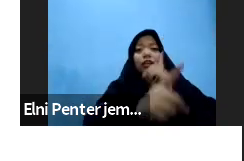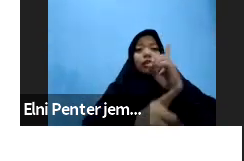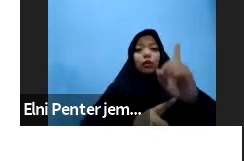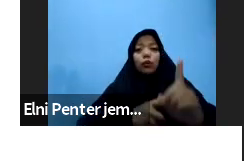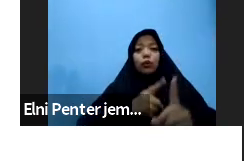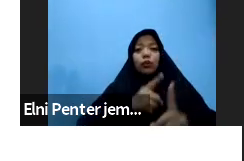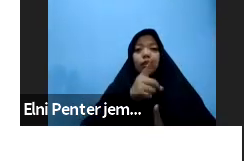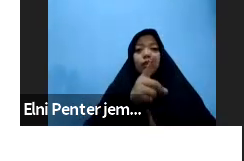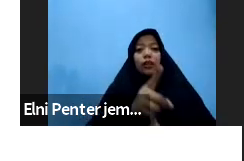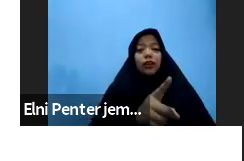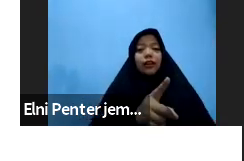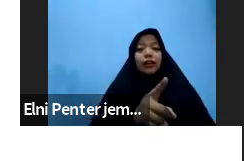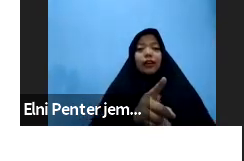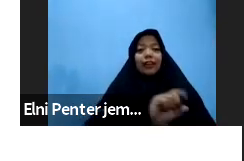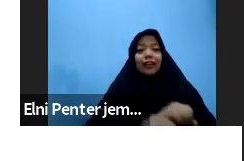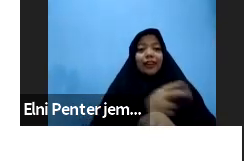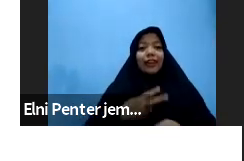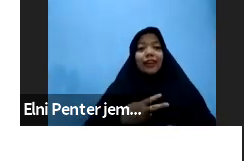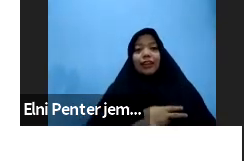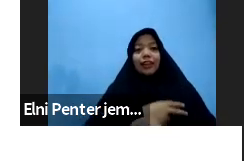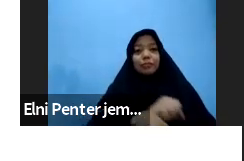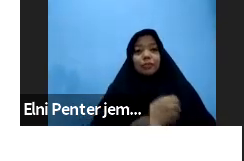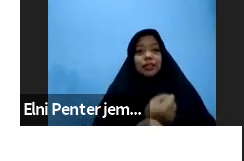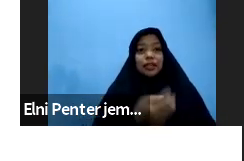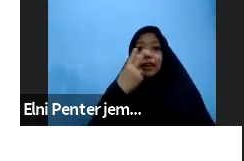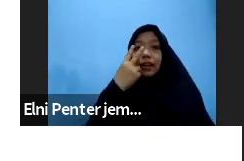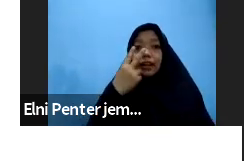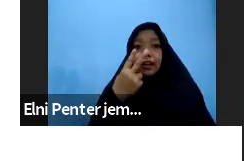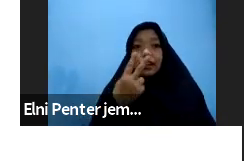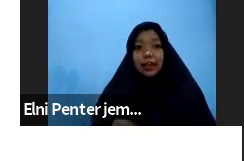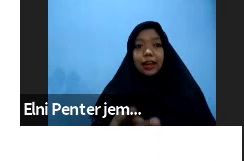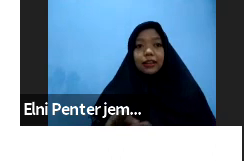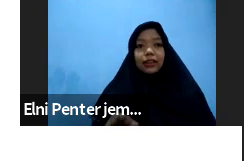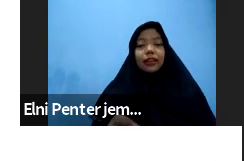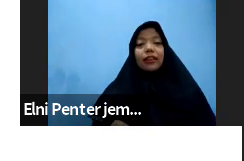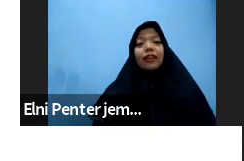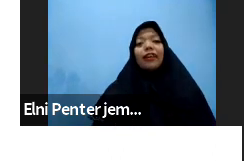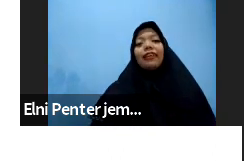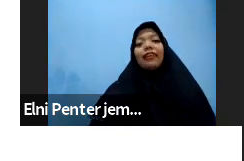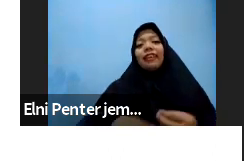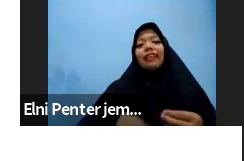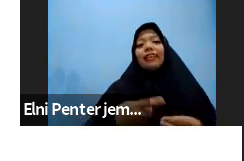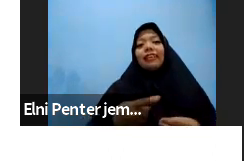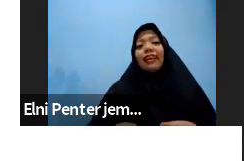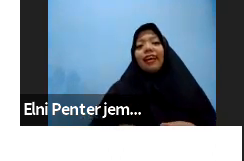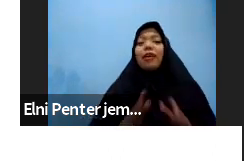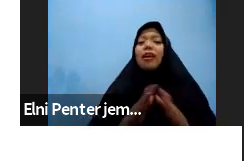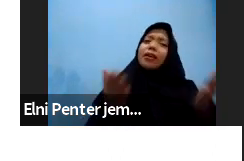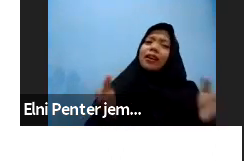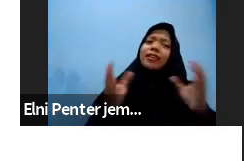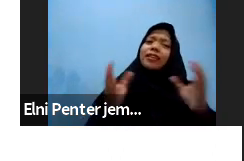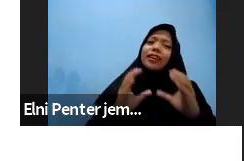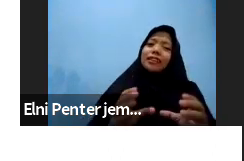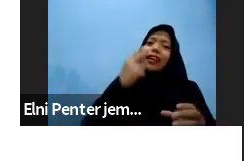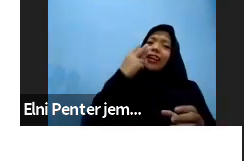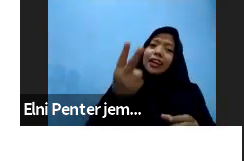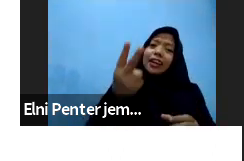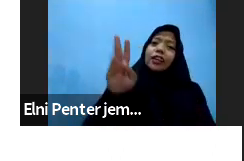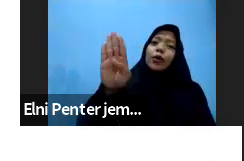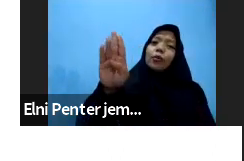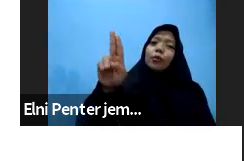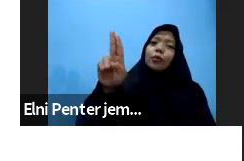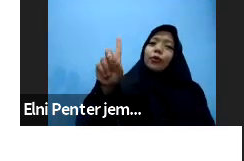Dimana kita bisa mendengarkan ke keunikan meliputi kebudayaannya pariwisatanya jadi ada